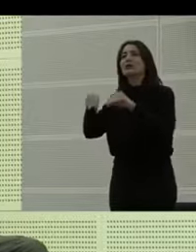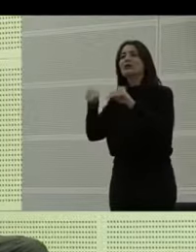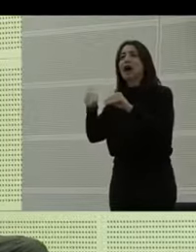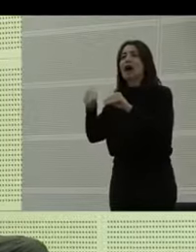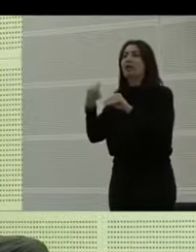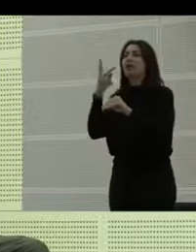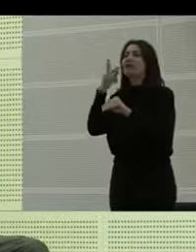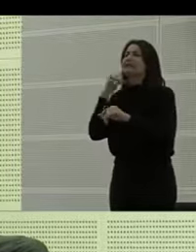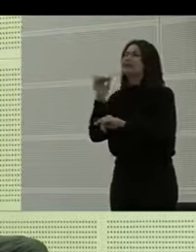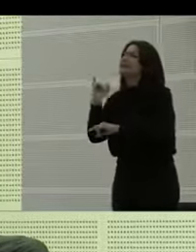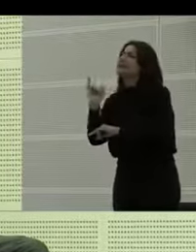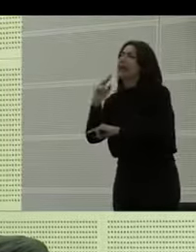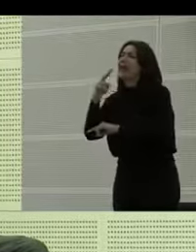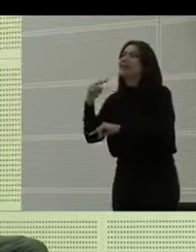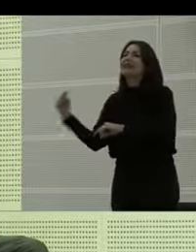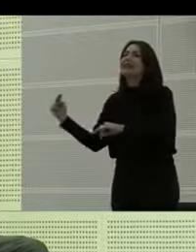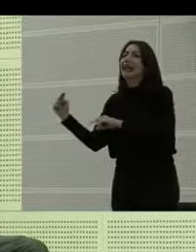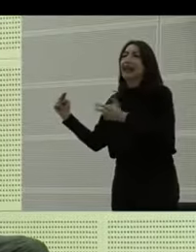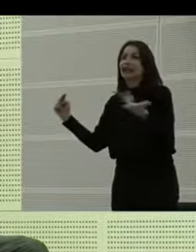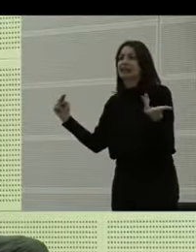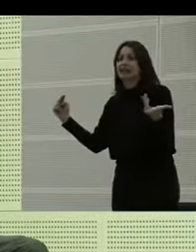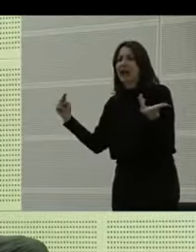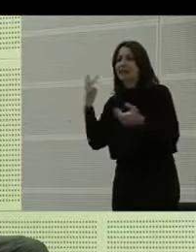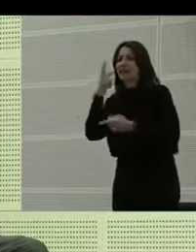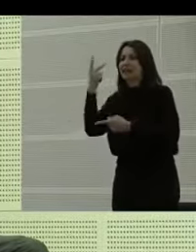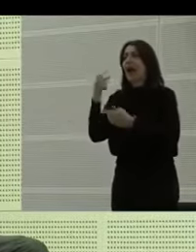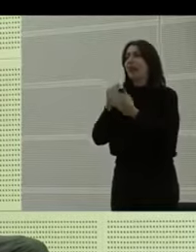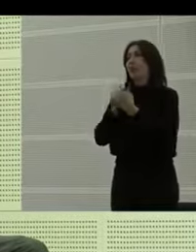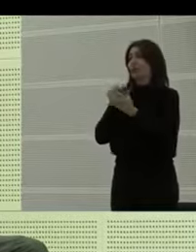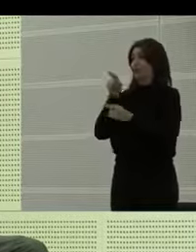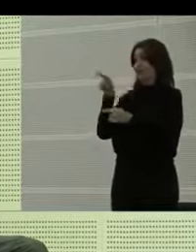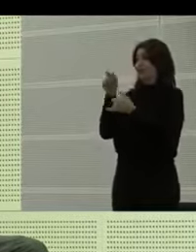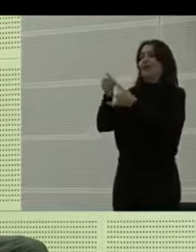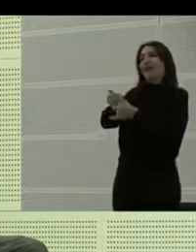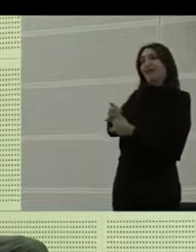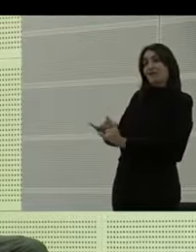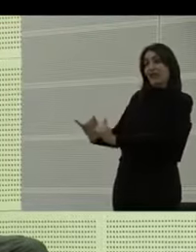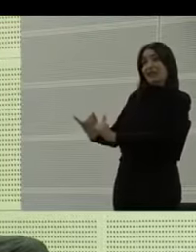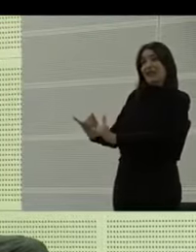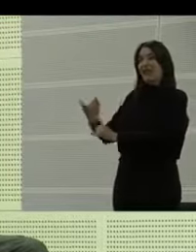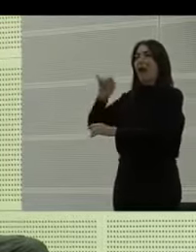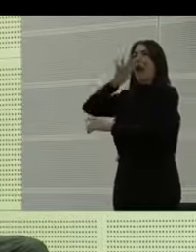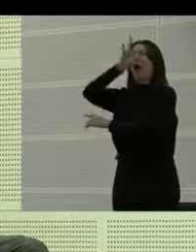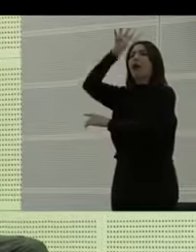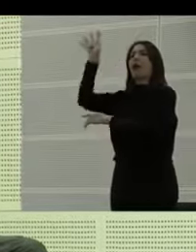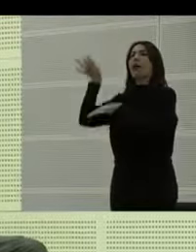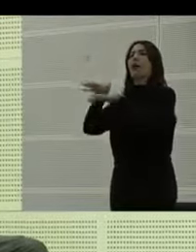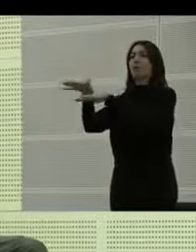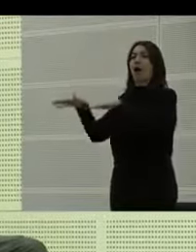vedere chi è questa Sirenetta. È la figlia del re del mare.